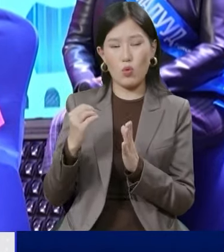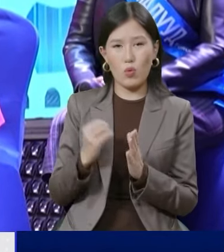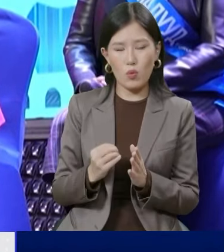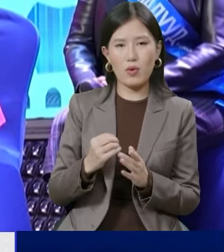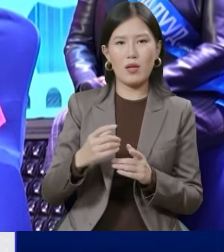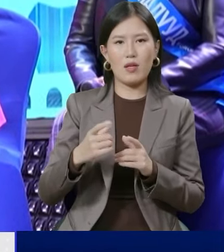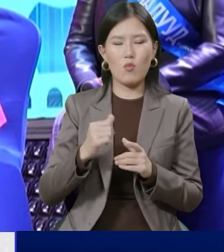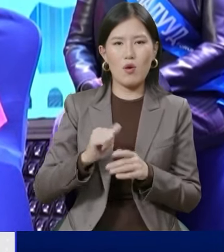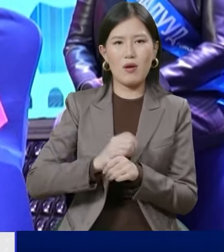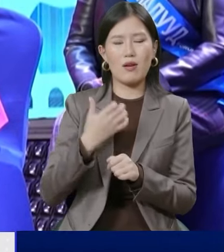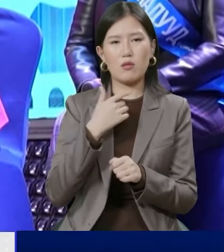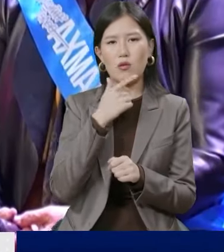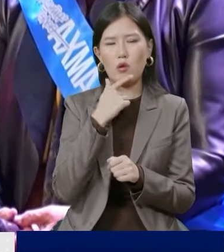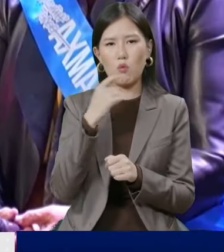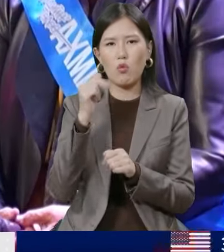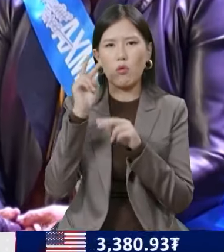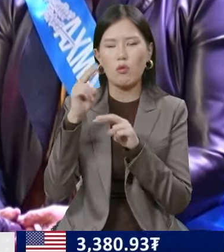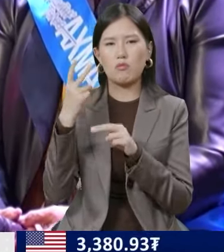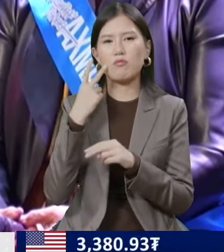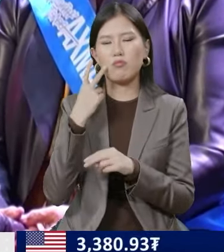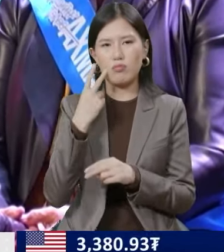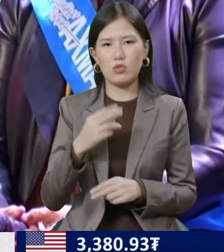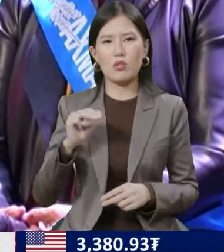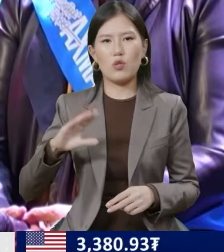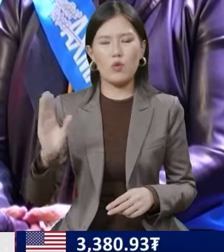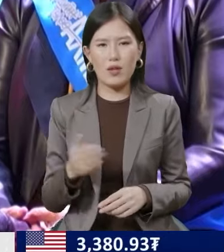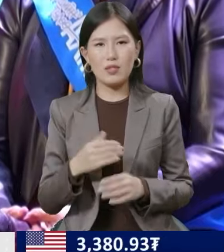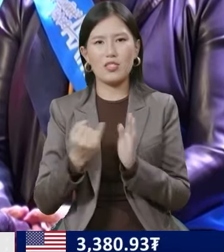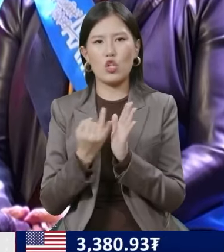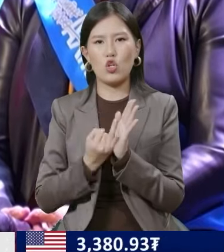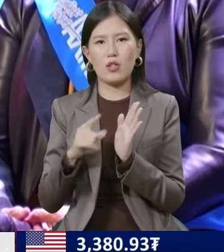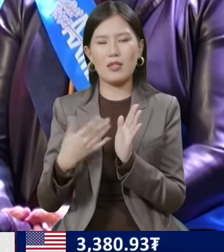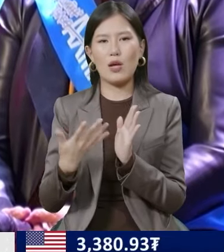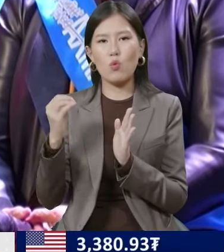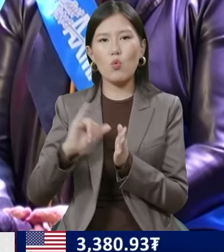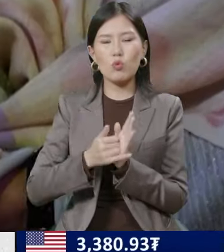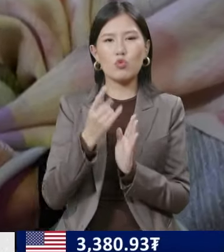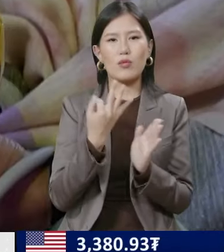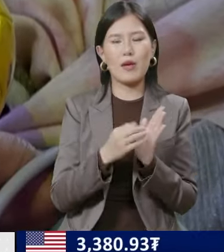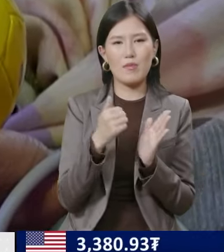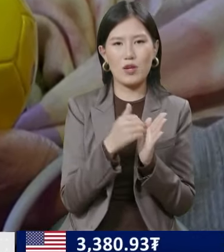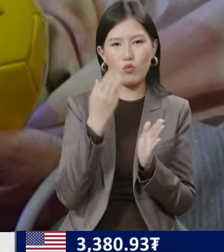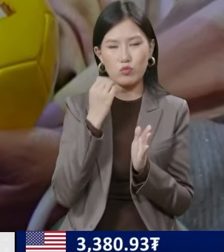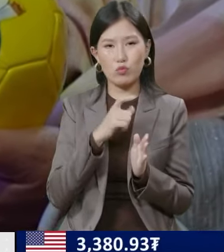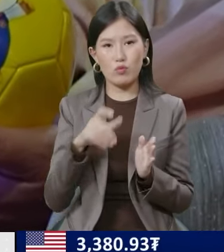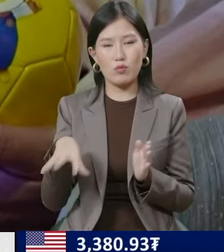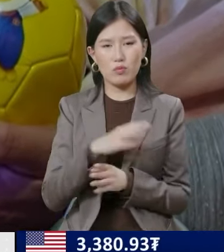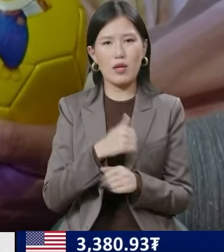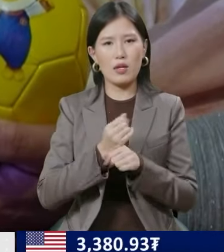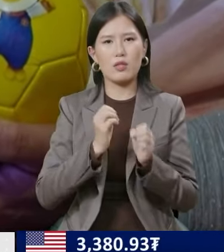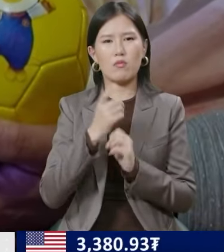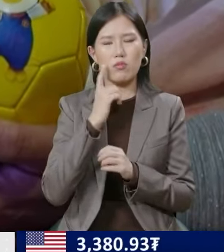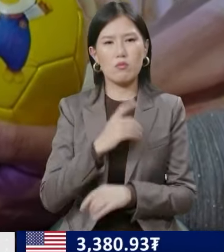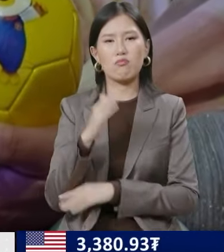гэсэн судалгаа бий. Тэгвэл тэтгэрт гарсан ахмадуудын 67.5% нь буюу 180 мянган ямар нэгэн ажил хөдөлмөр эрхлэх хүсэлтэй